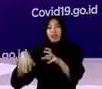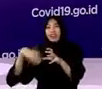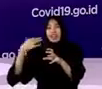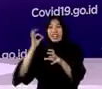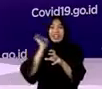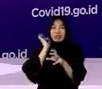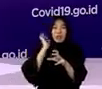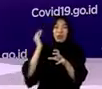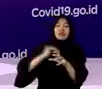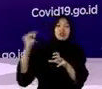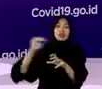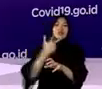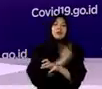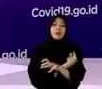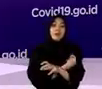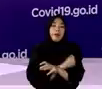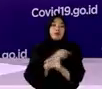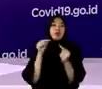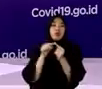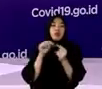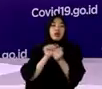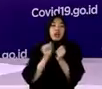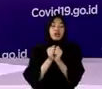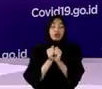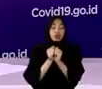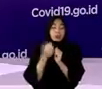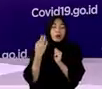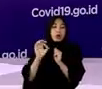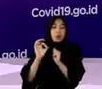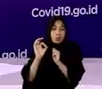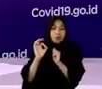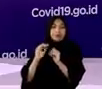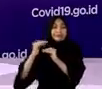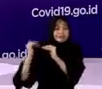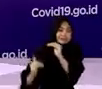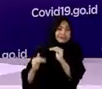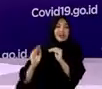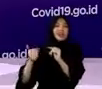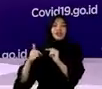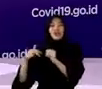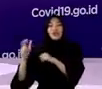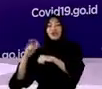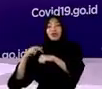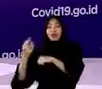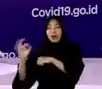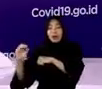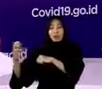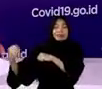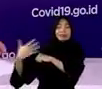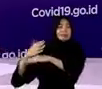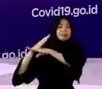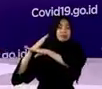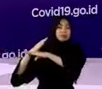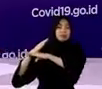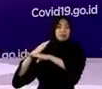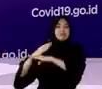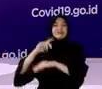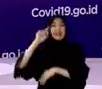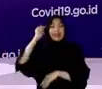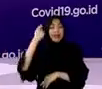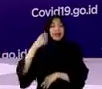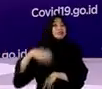rentan untuk menekan laju penularan maupun kemunculan varian baru. Ingat, kita semua